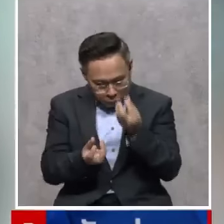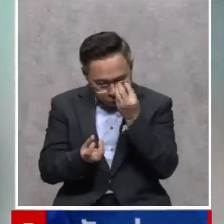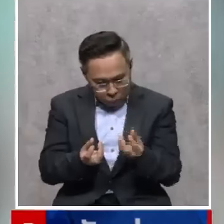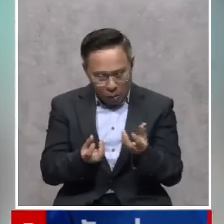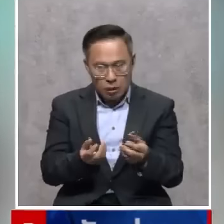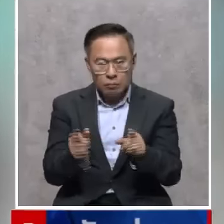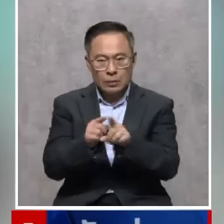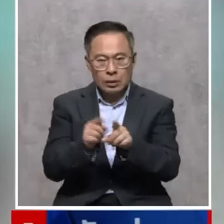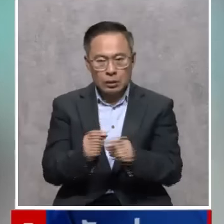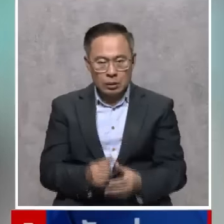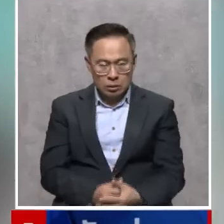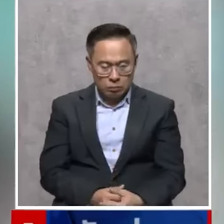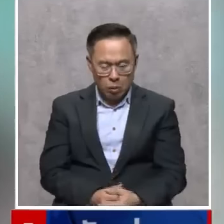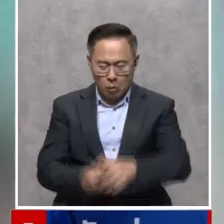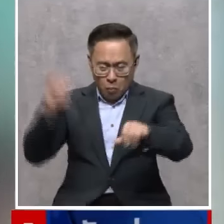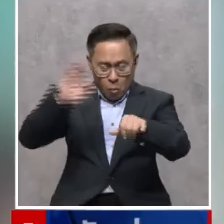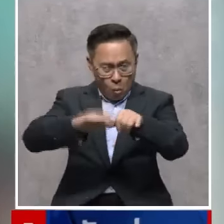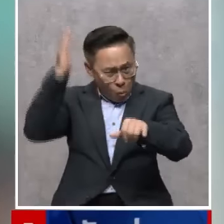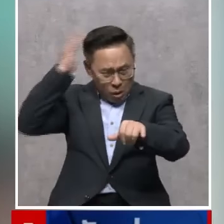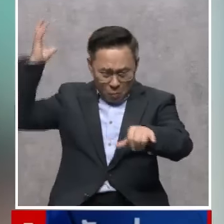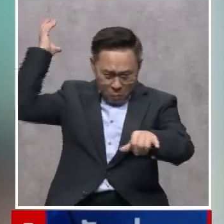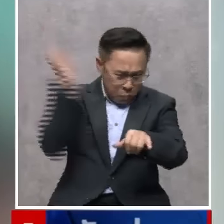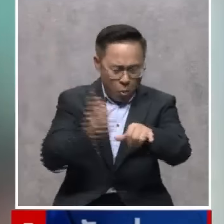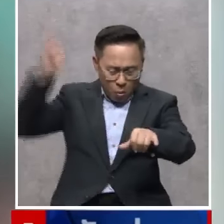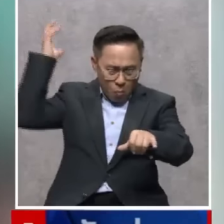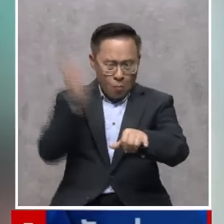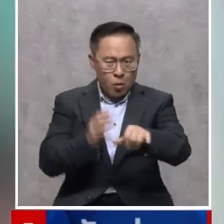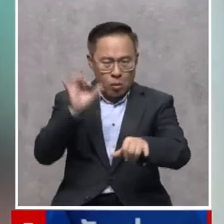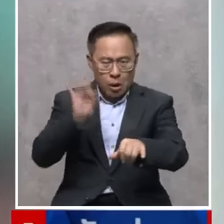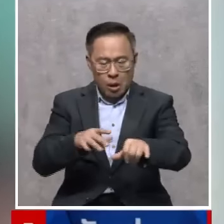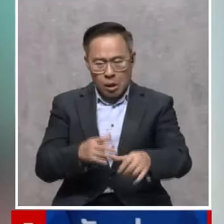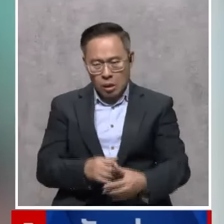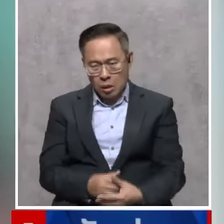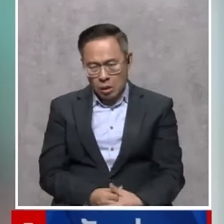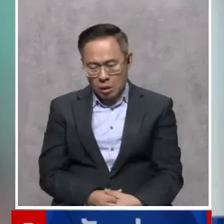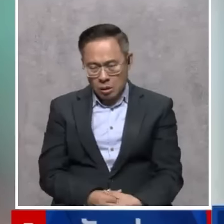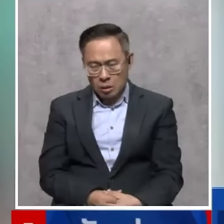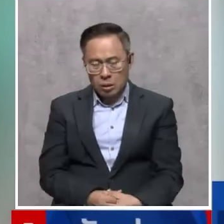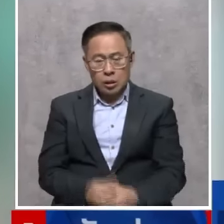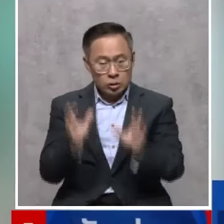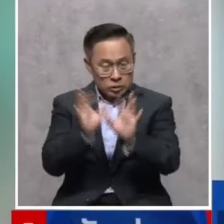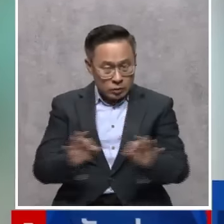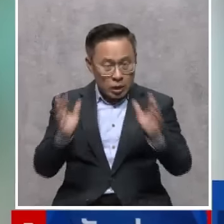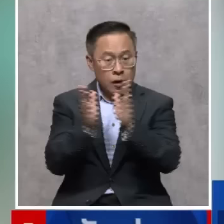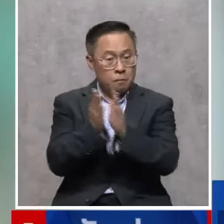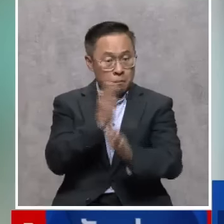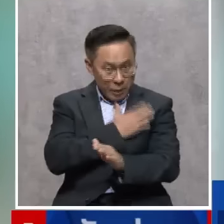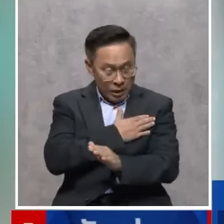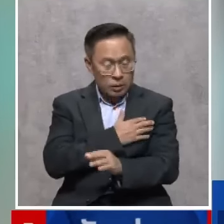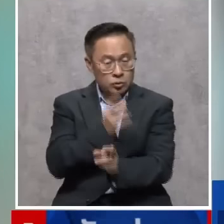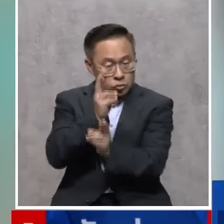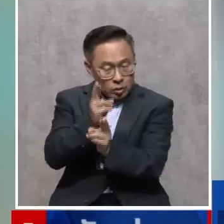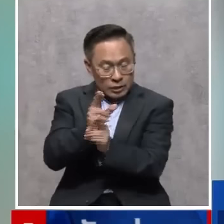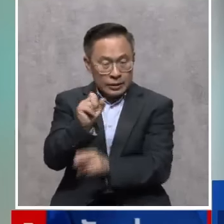คุณผู้ชมดูสิมันไม่ได้ทำอะไรผิดเลยนะ แล้วที่สำคัญเนี่ยเป็นพระนะคะพระที่ถือศีลกี่ข้อ